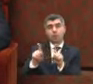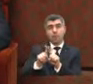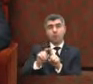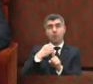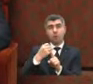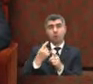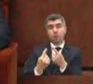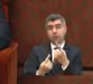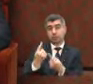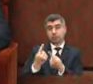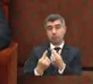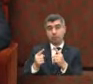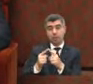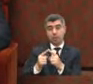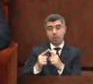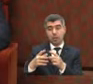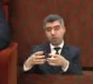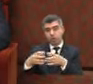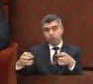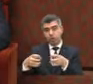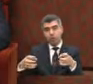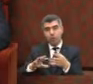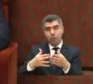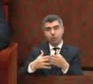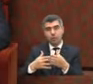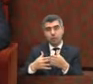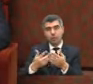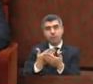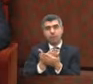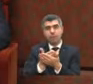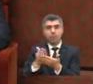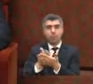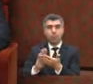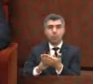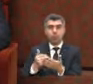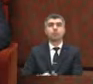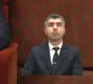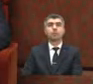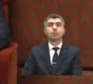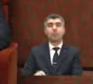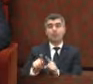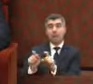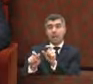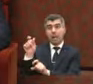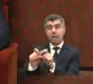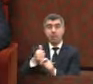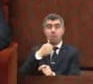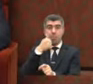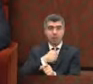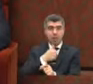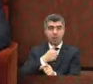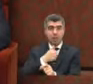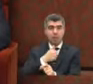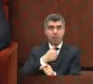باش تحيد الشباك ديالها وتحيد الشباك ديالها. وإلا كاين شي واحد اللي كيغش راه كاين